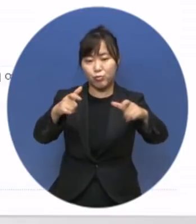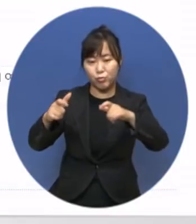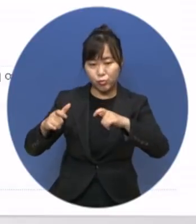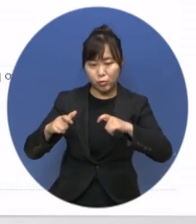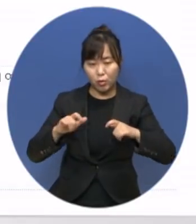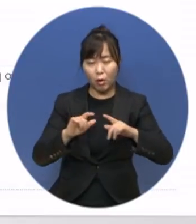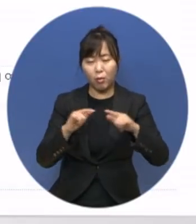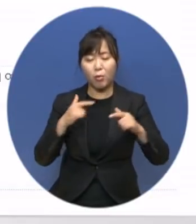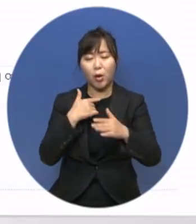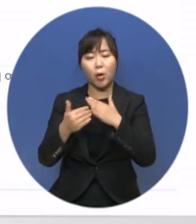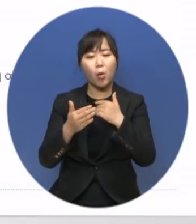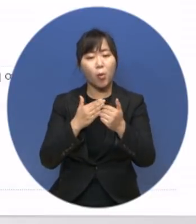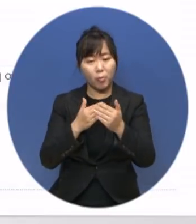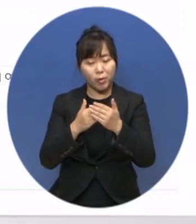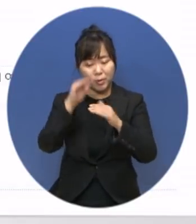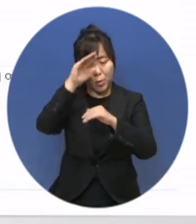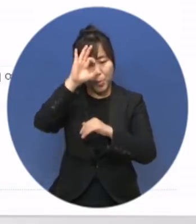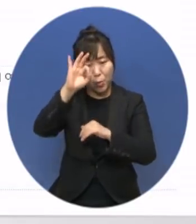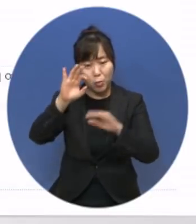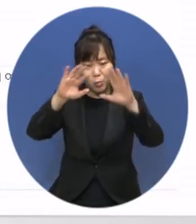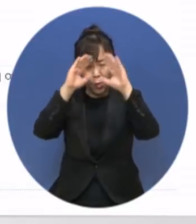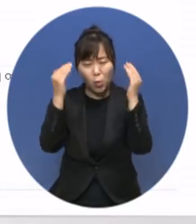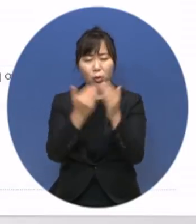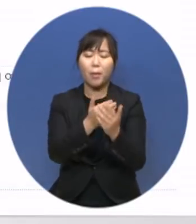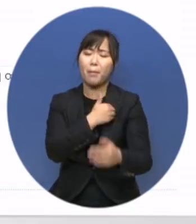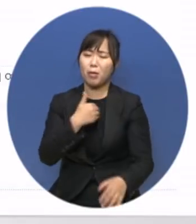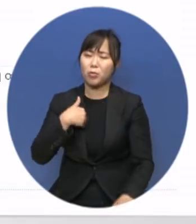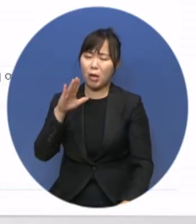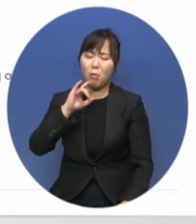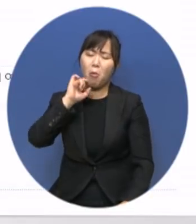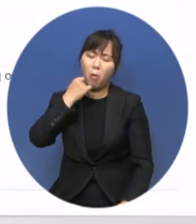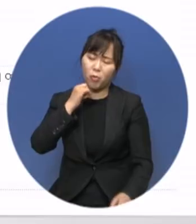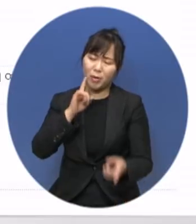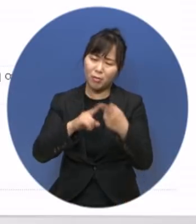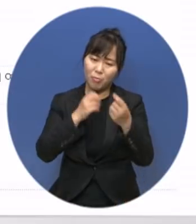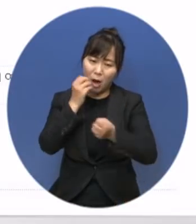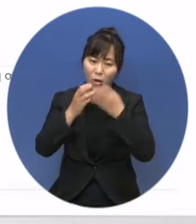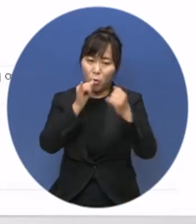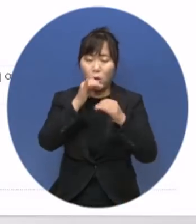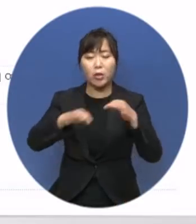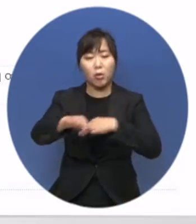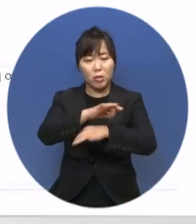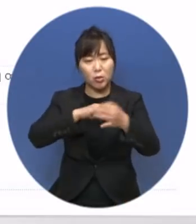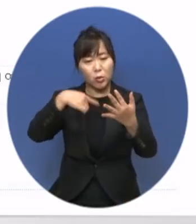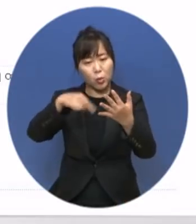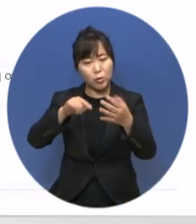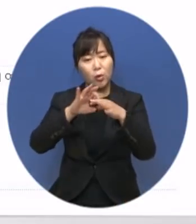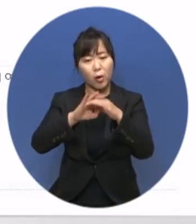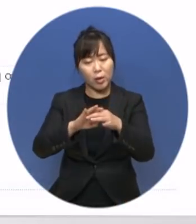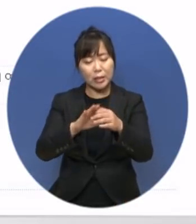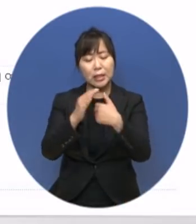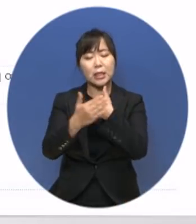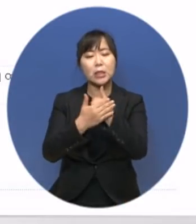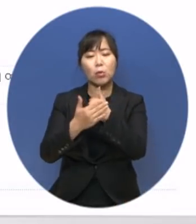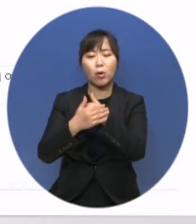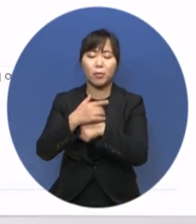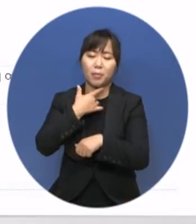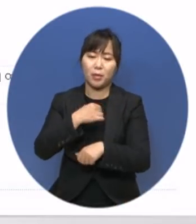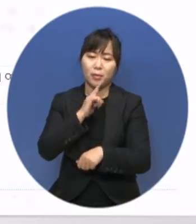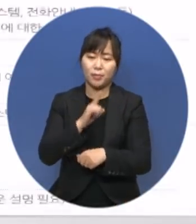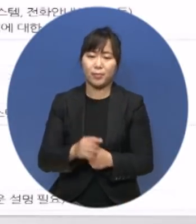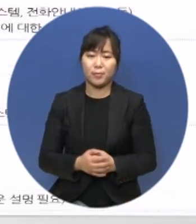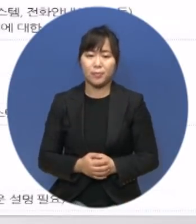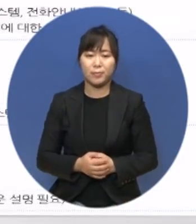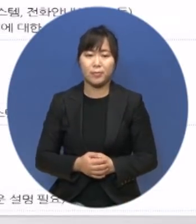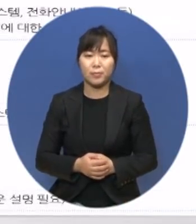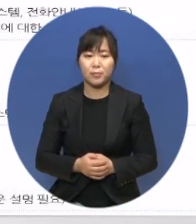저희들이 내용을 살펴봤고요. 전반적으로 만족보다는 어려움을 토로했고 경제적, 교육적 측면의 지원을 요구하고